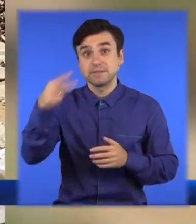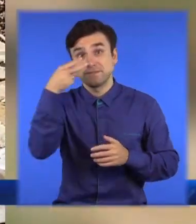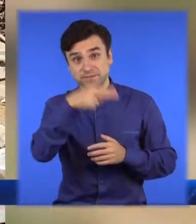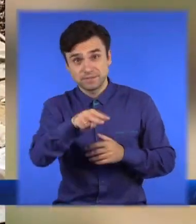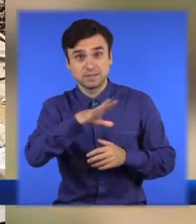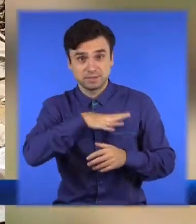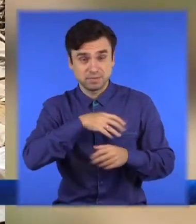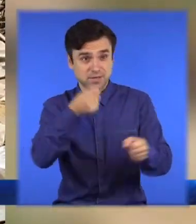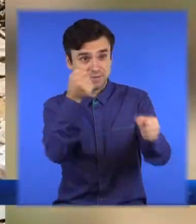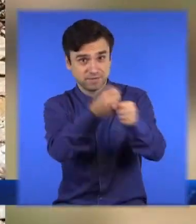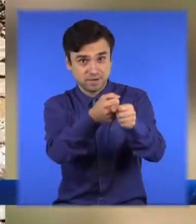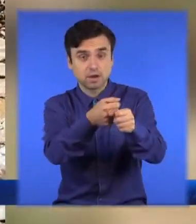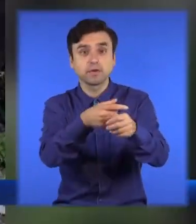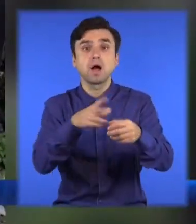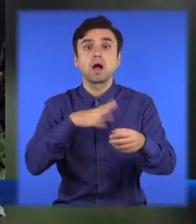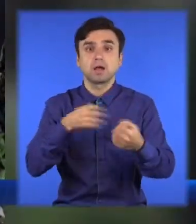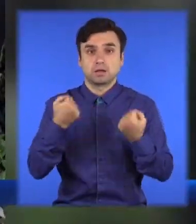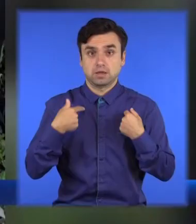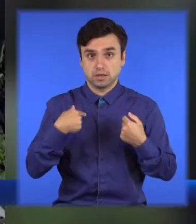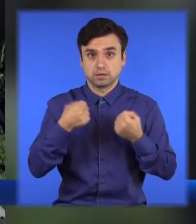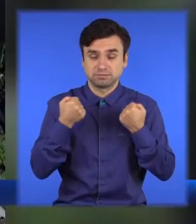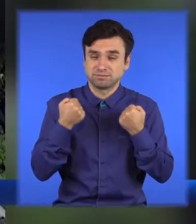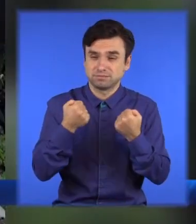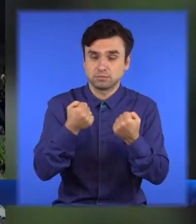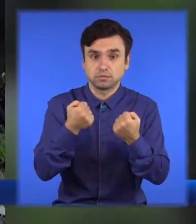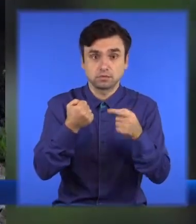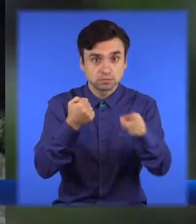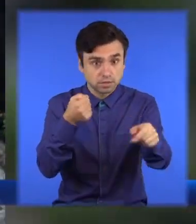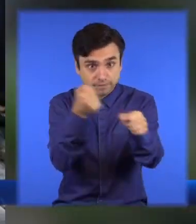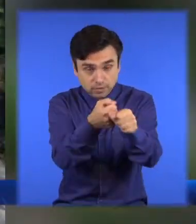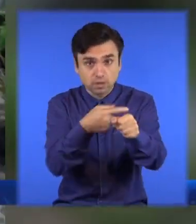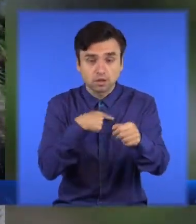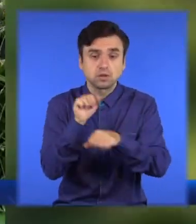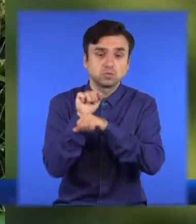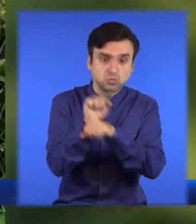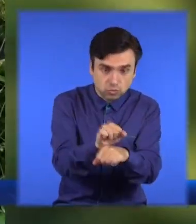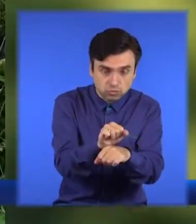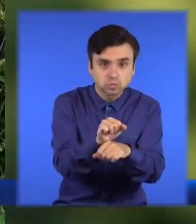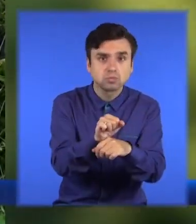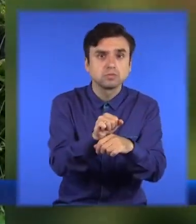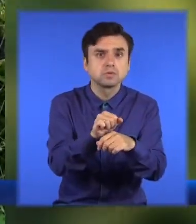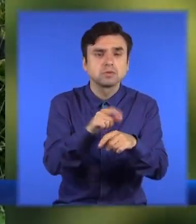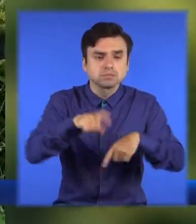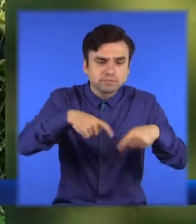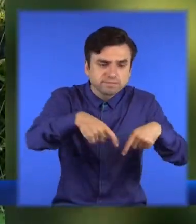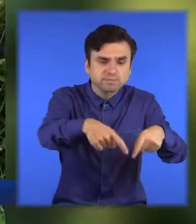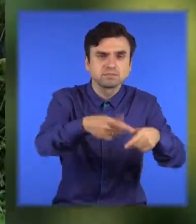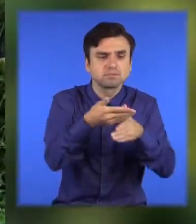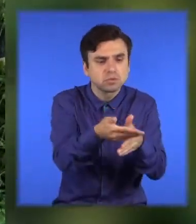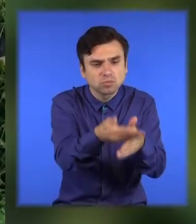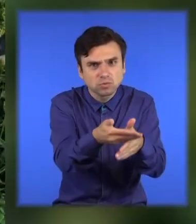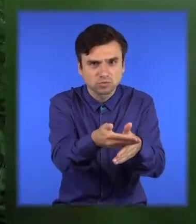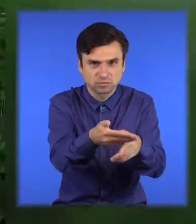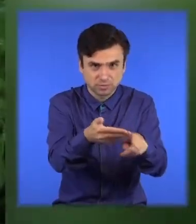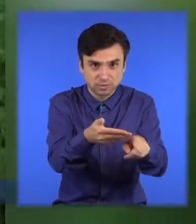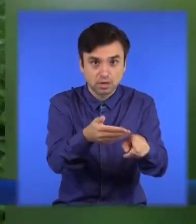близько 500 одиниць коноплі. Нині усі наркотичні рослини вилучені правоохоронцями, а правопорушника затримано. Відтепер